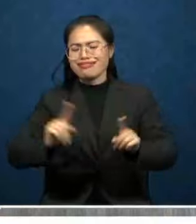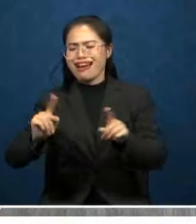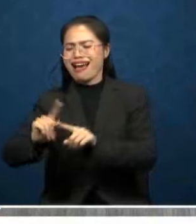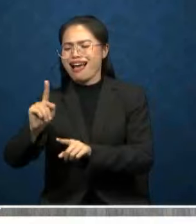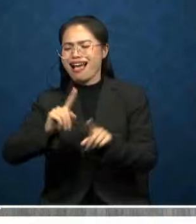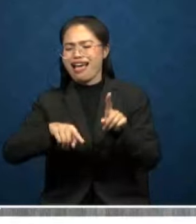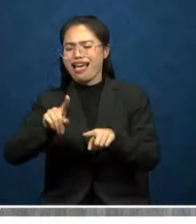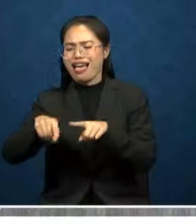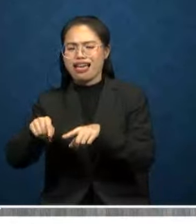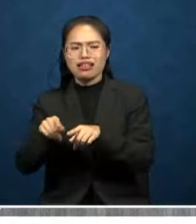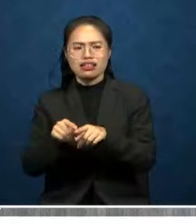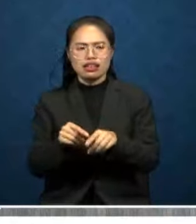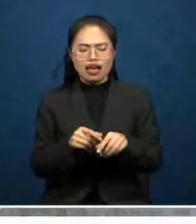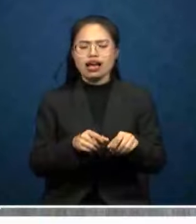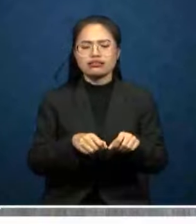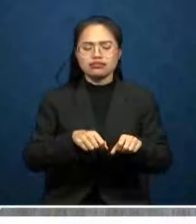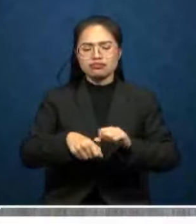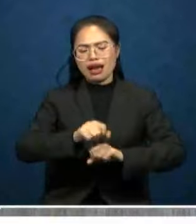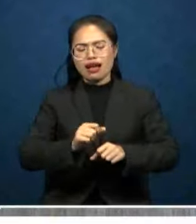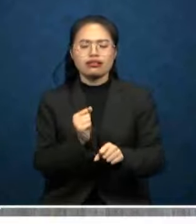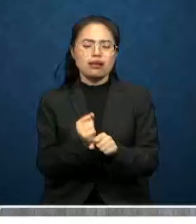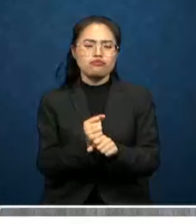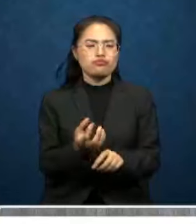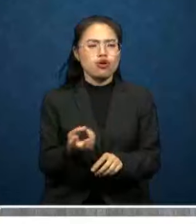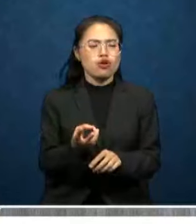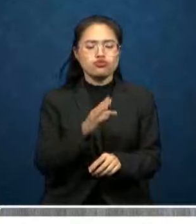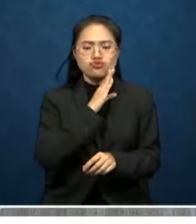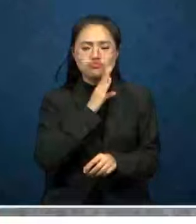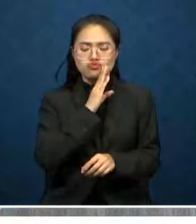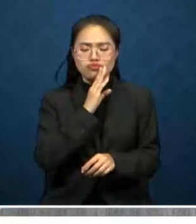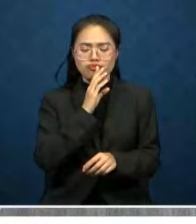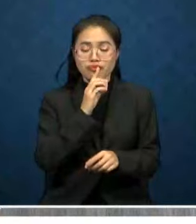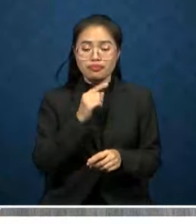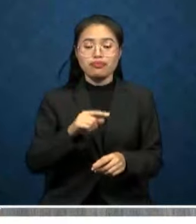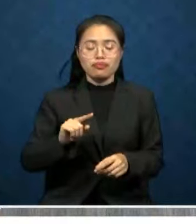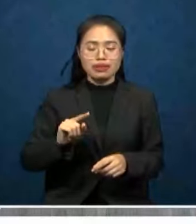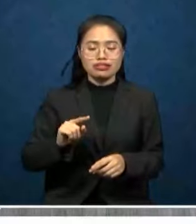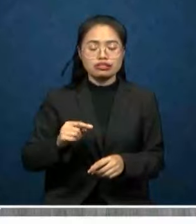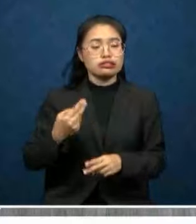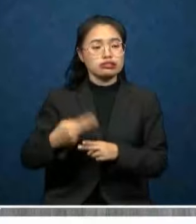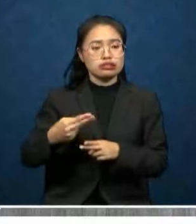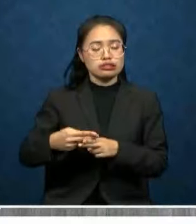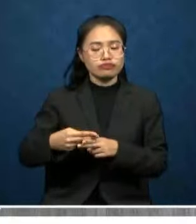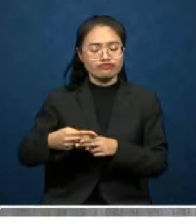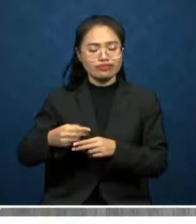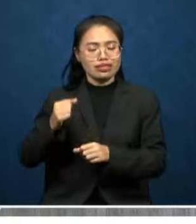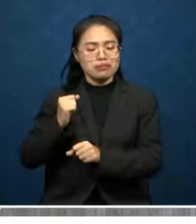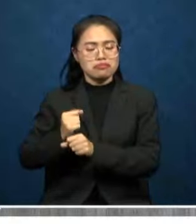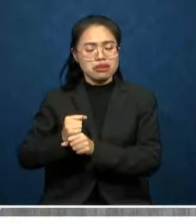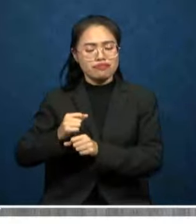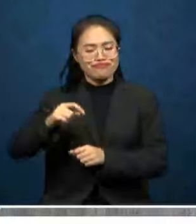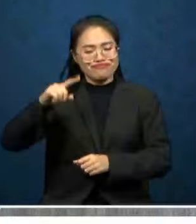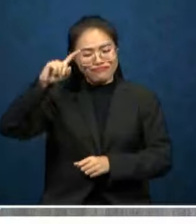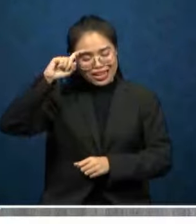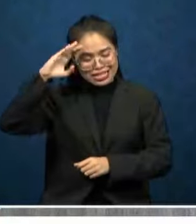ซึ่งเดี๋ยวนี้ท่านก็ทำน้อยลงนะแต่ถ้าท่านเป็นนายเศรษฐาทวีศิลป์ธรรมดาผมจะไม่พูดเลยวันนี้